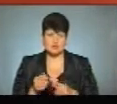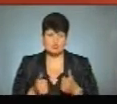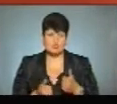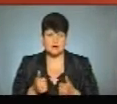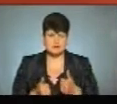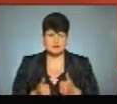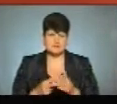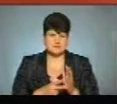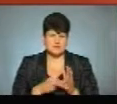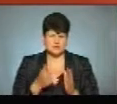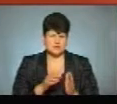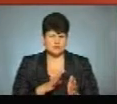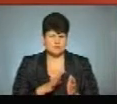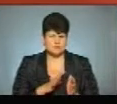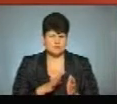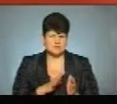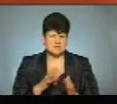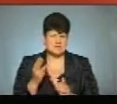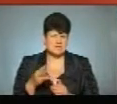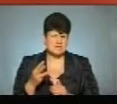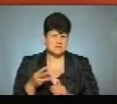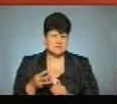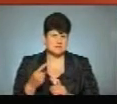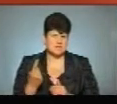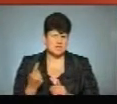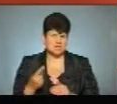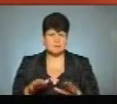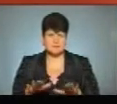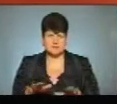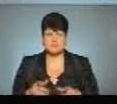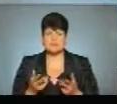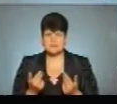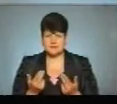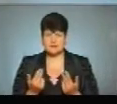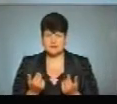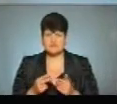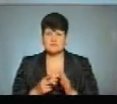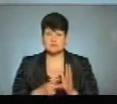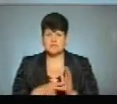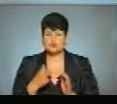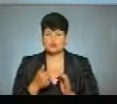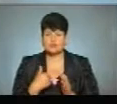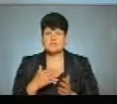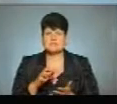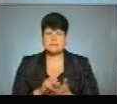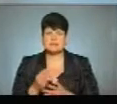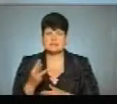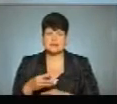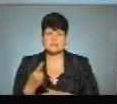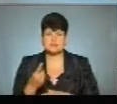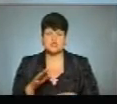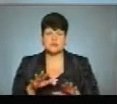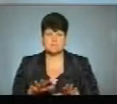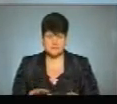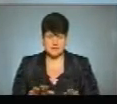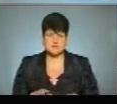він посідав, якщо не помиляюся, 31-ше місце, так. Насправді, в 17-му році ми займали 31-ше місце.